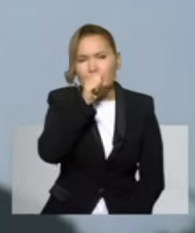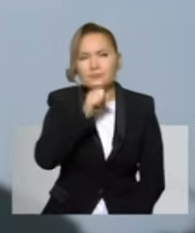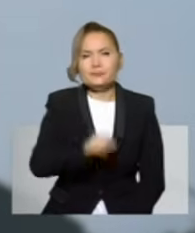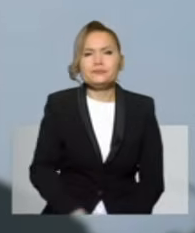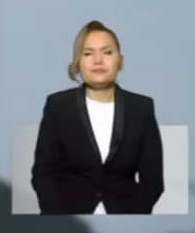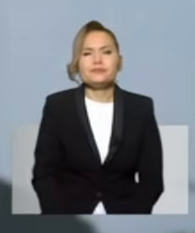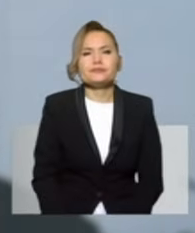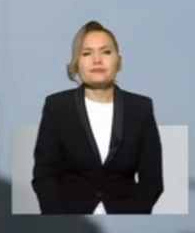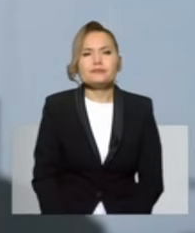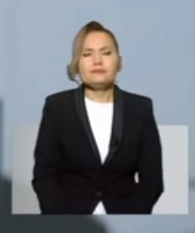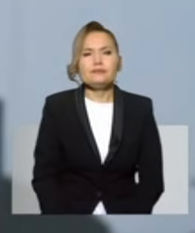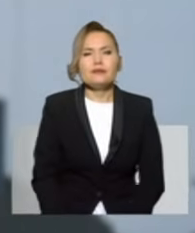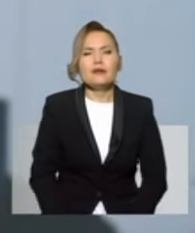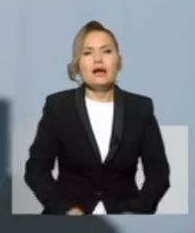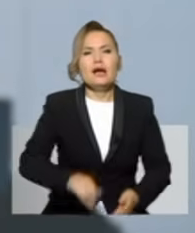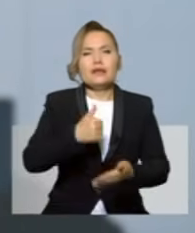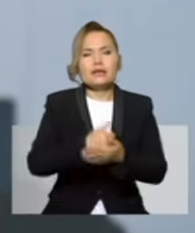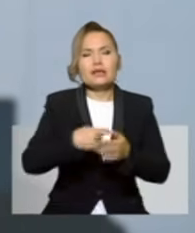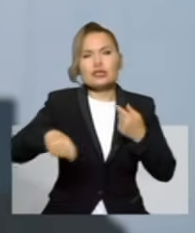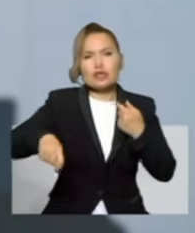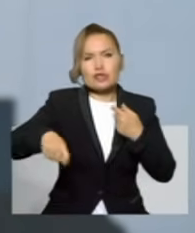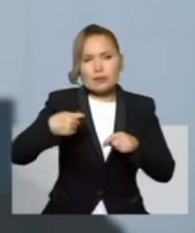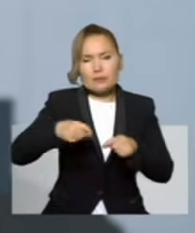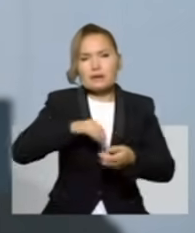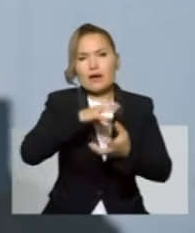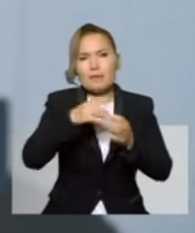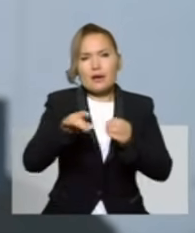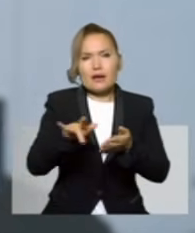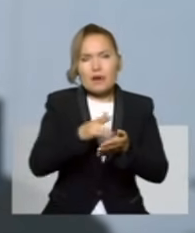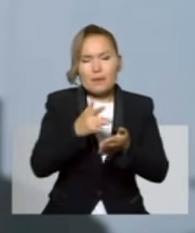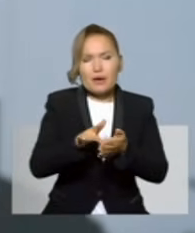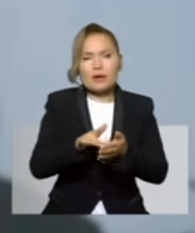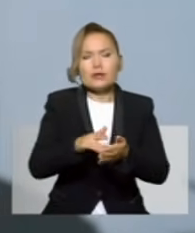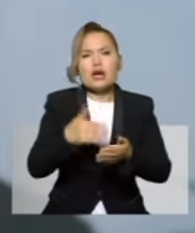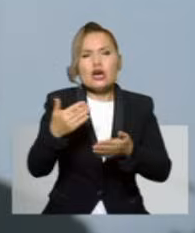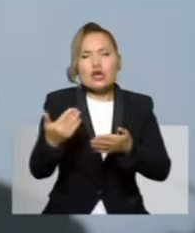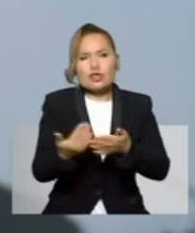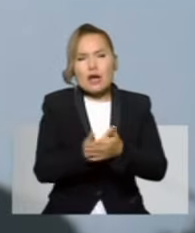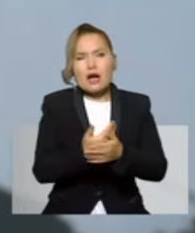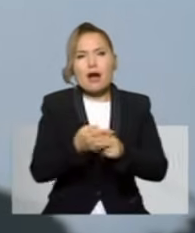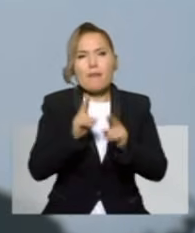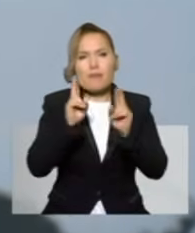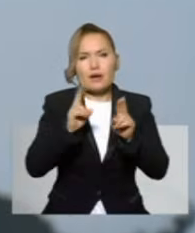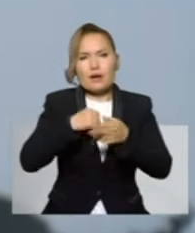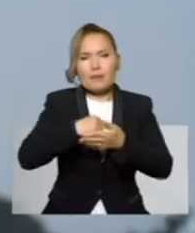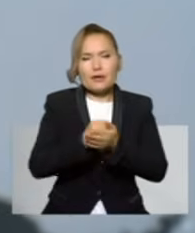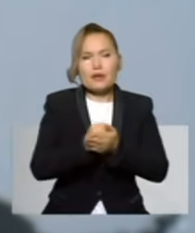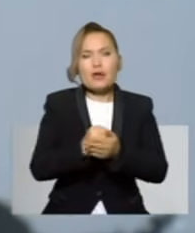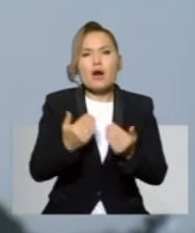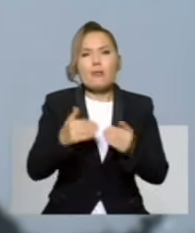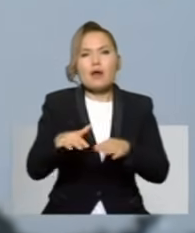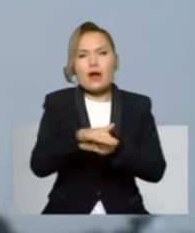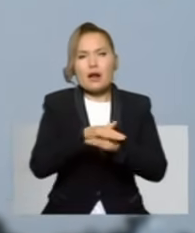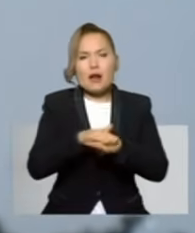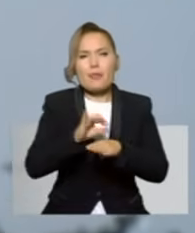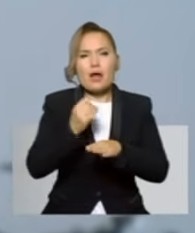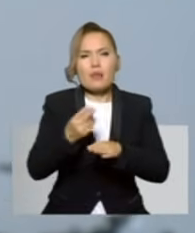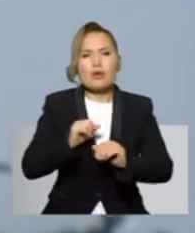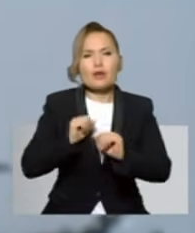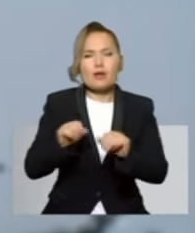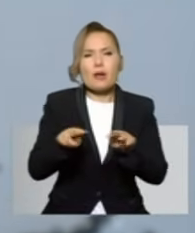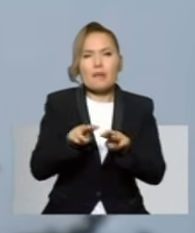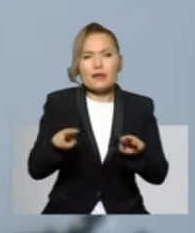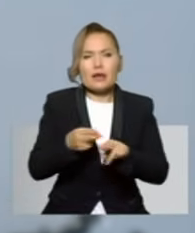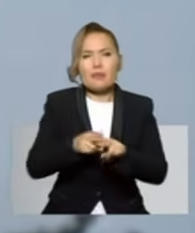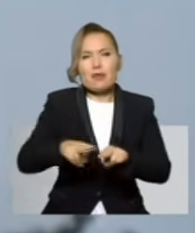Негізгі шығыстар есепке алынады. Атаулы әлеуметтік көмек көрсетудің жаңа тәсілдері әзірленді. Еңбек және халықты әлеуметтік қорғау министрлігі